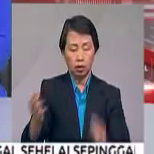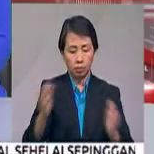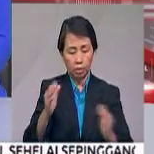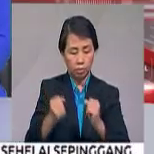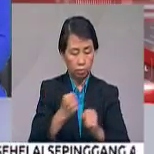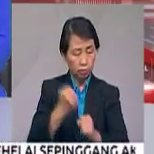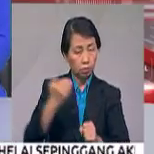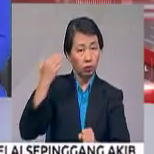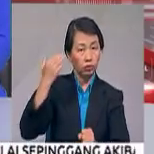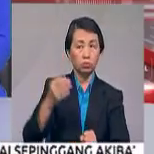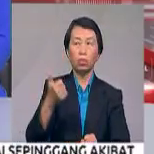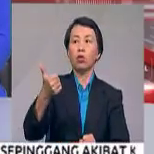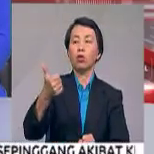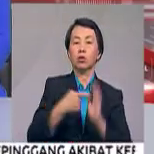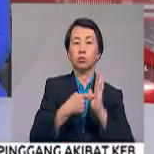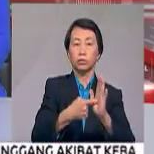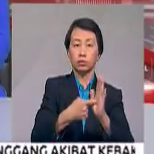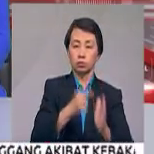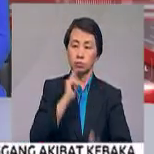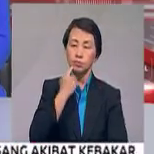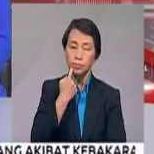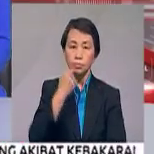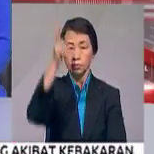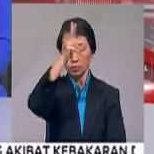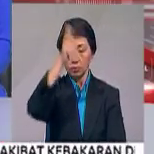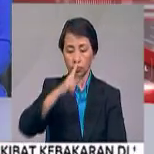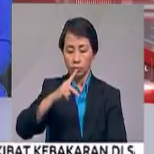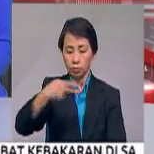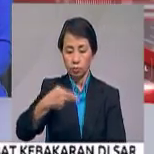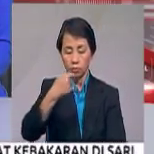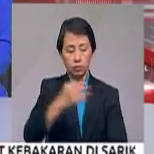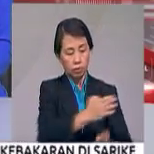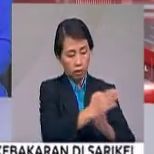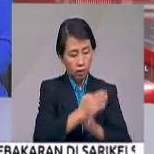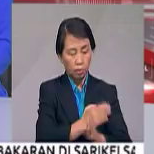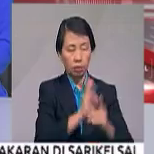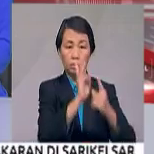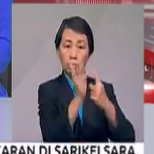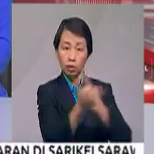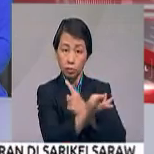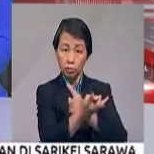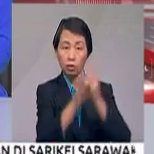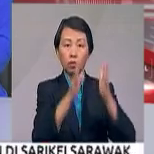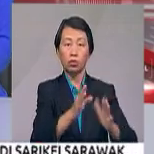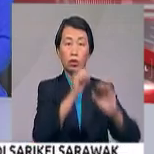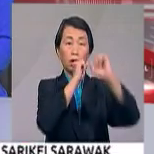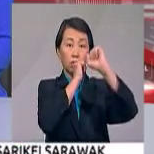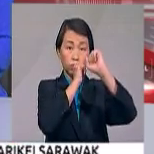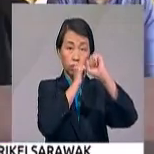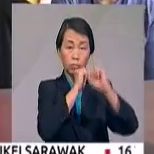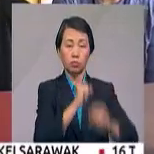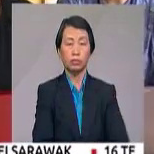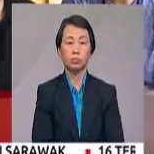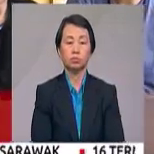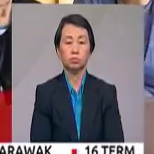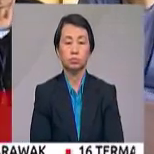lalu menunjukkan komitmen serius kerajaan PH dalam membela kebajikan mereka.